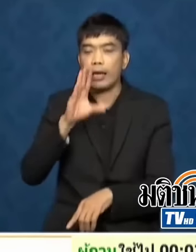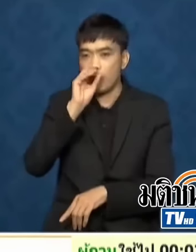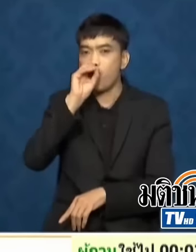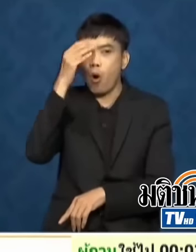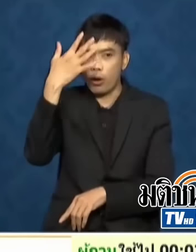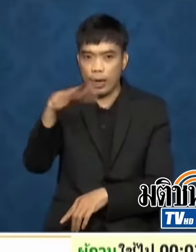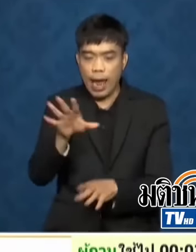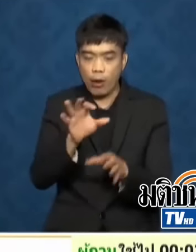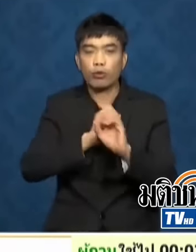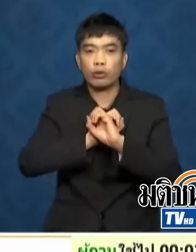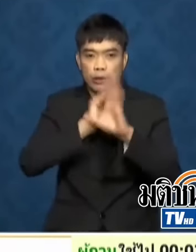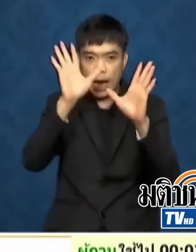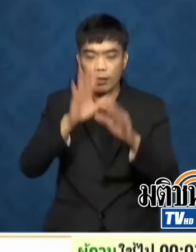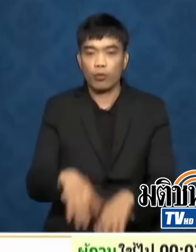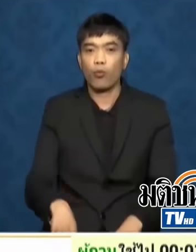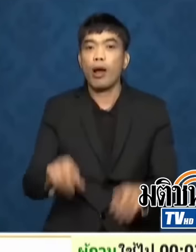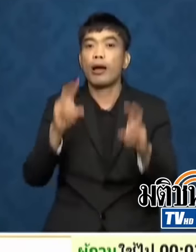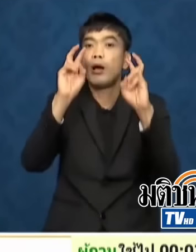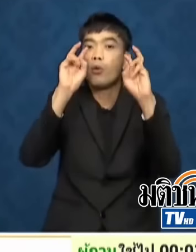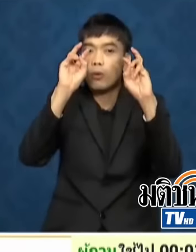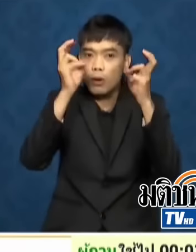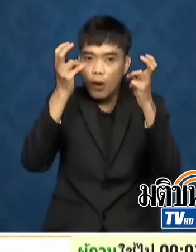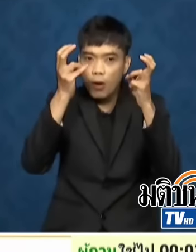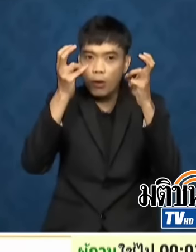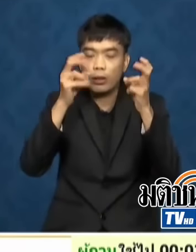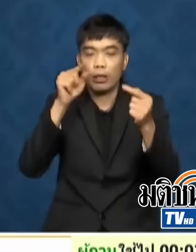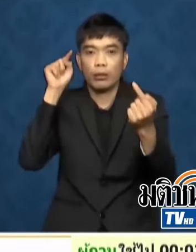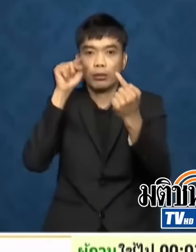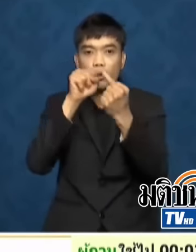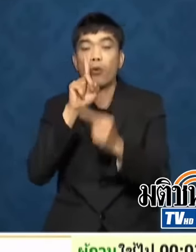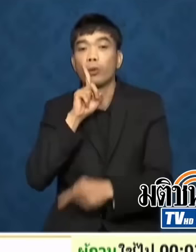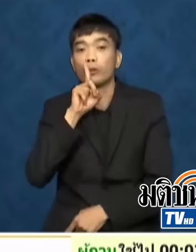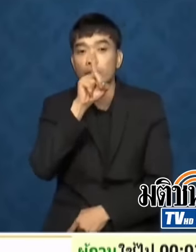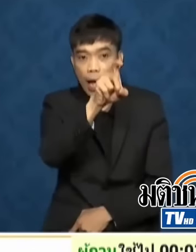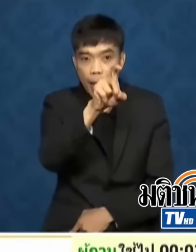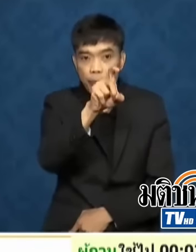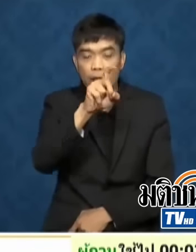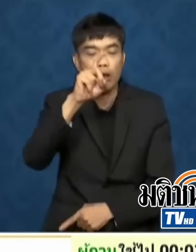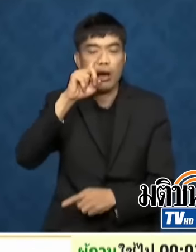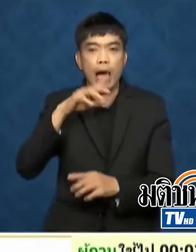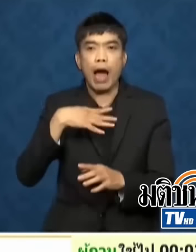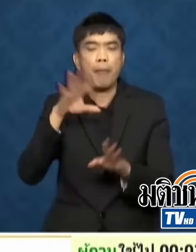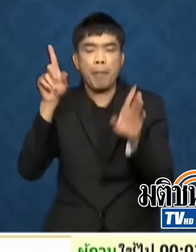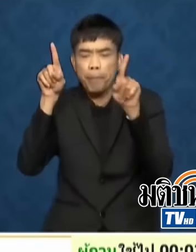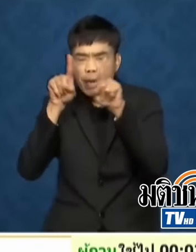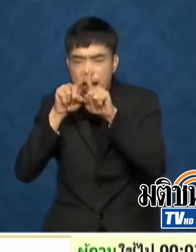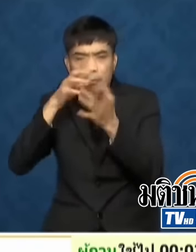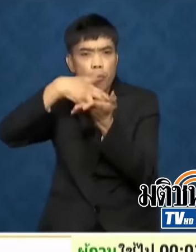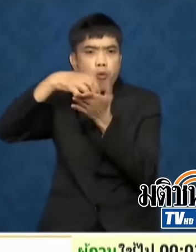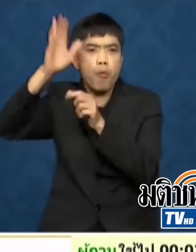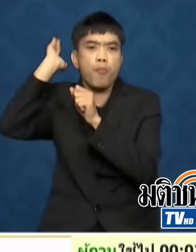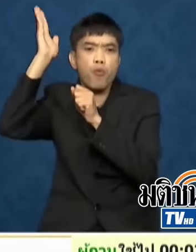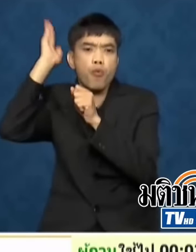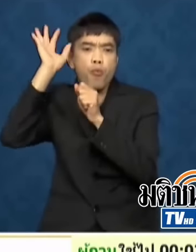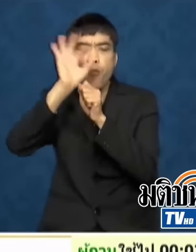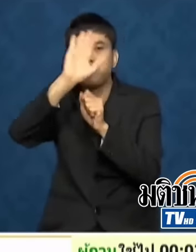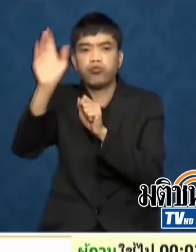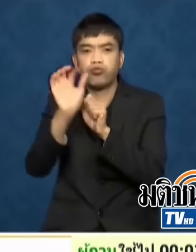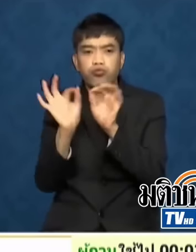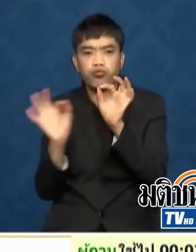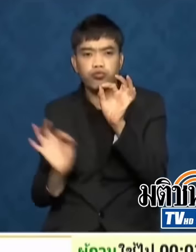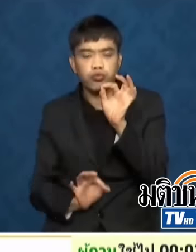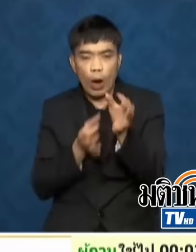ว่ากระทู้ถามต้องไม่เป็นลักษณะที่อภิปรายหรืออธิบ